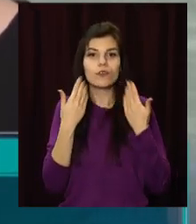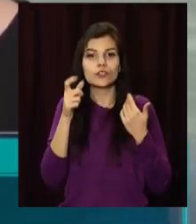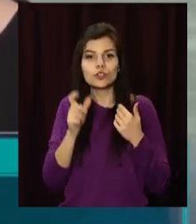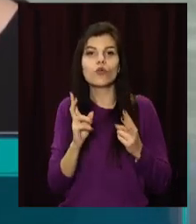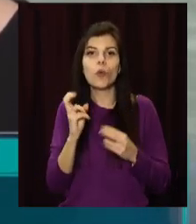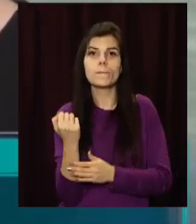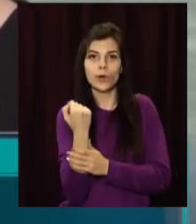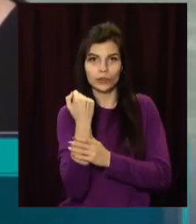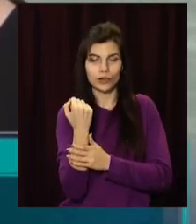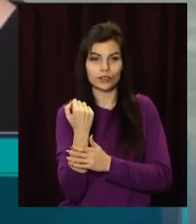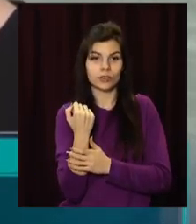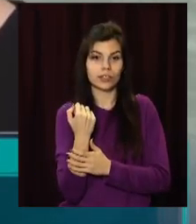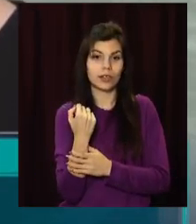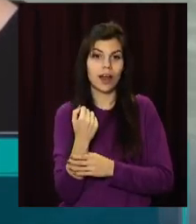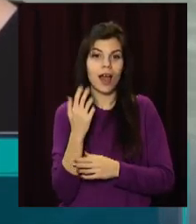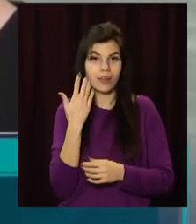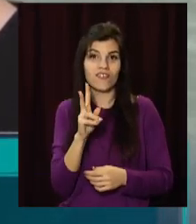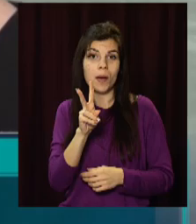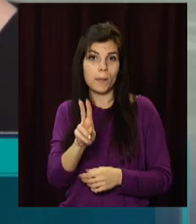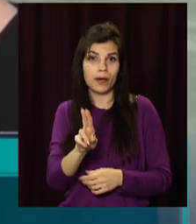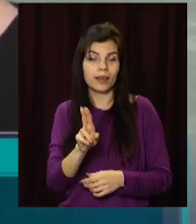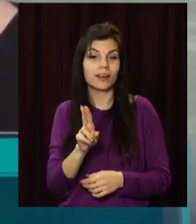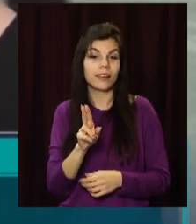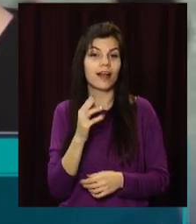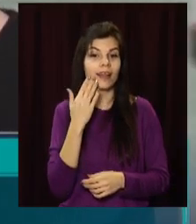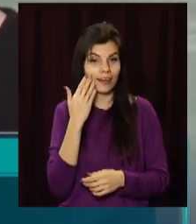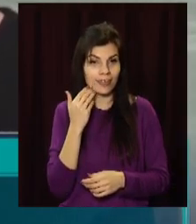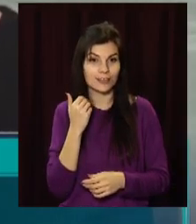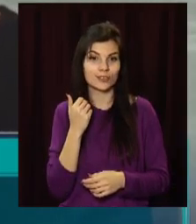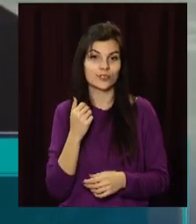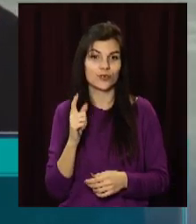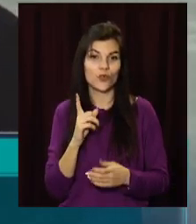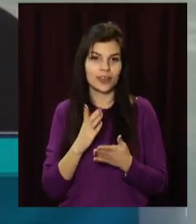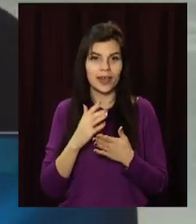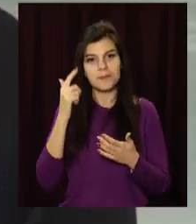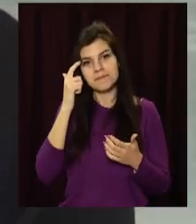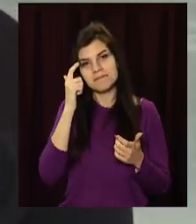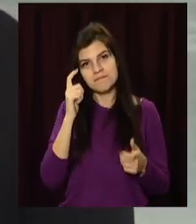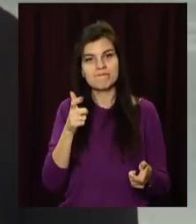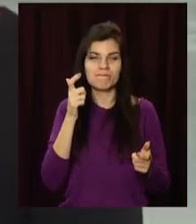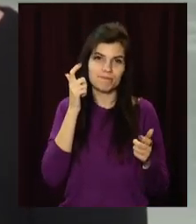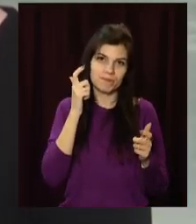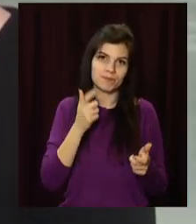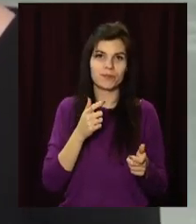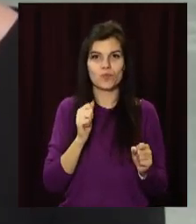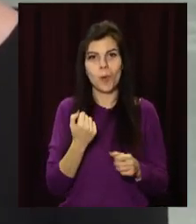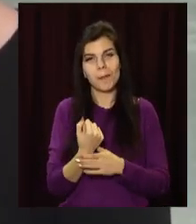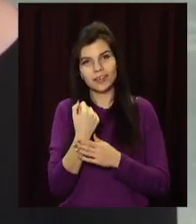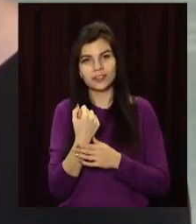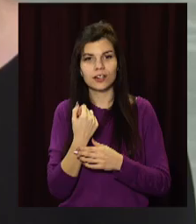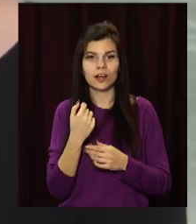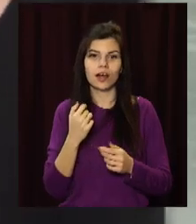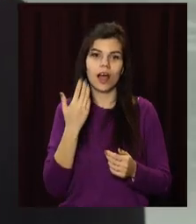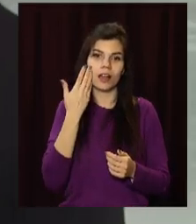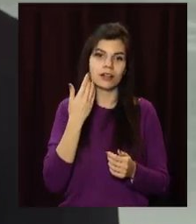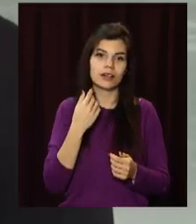фігуристка, вони чи не з першого катання на одній хвилі. Зразу як-то легко було, зразу знайшли взаєморозуміння. В одиночному